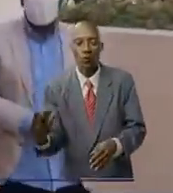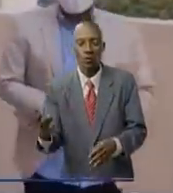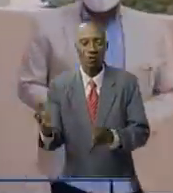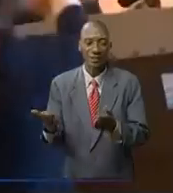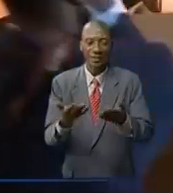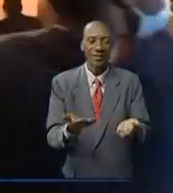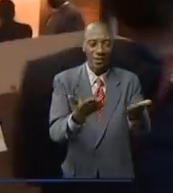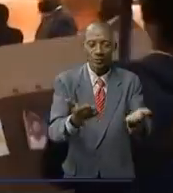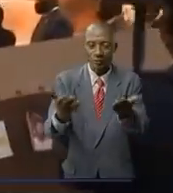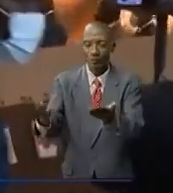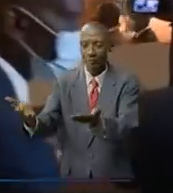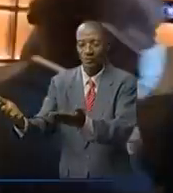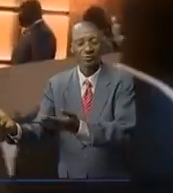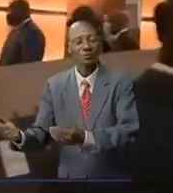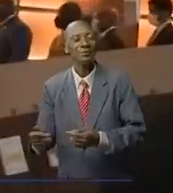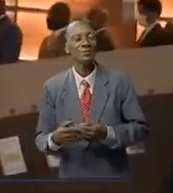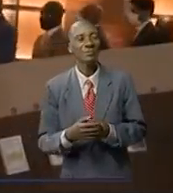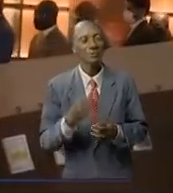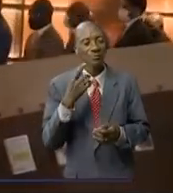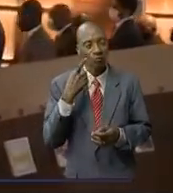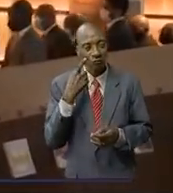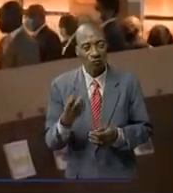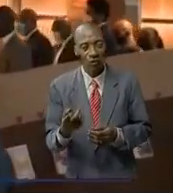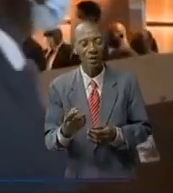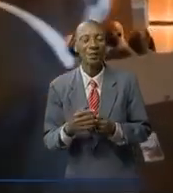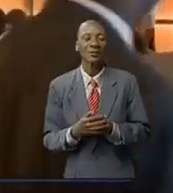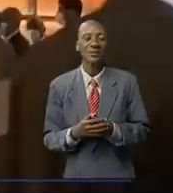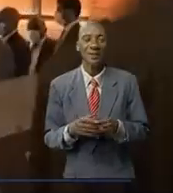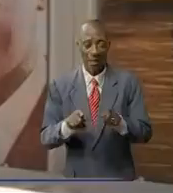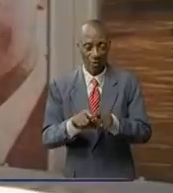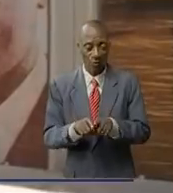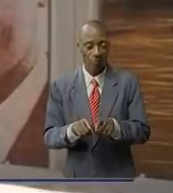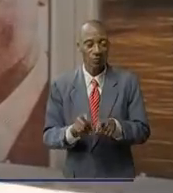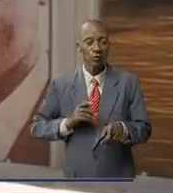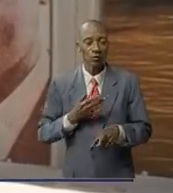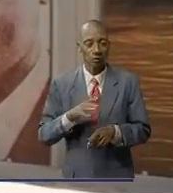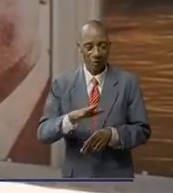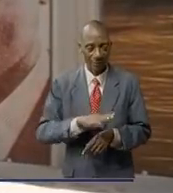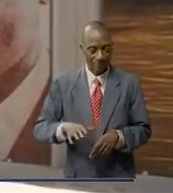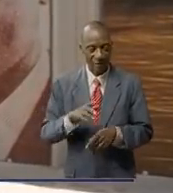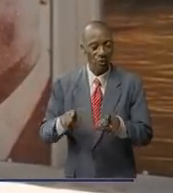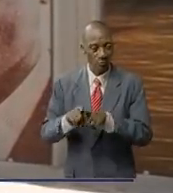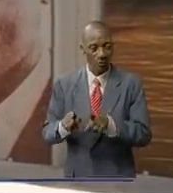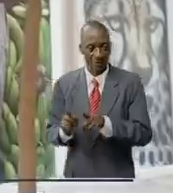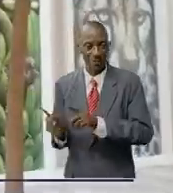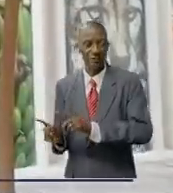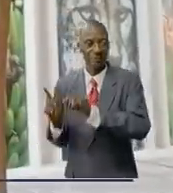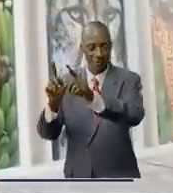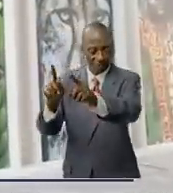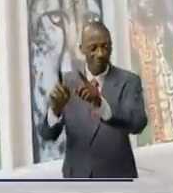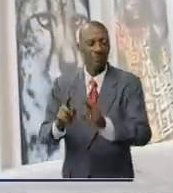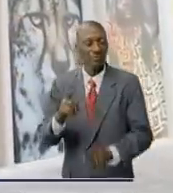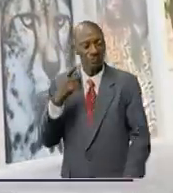culturelle, économique et diplomatique, la République démocratique du Congo s'est distinguée par un pavillon original visant à attirer